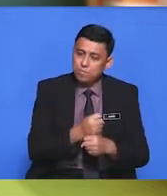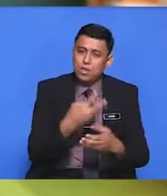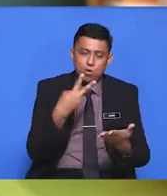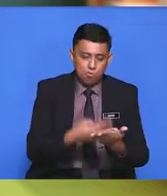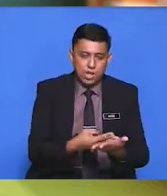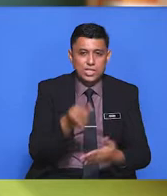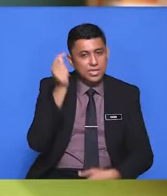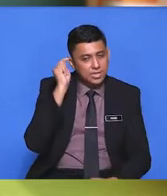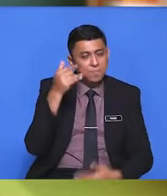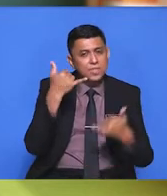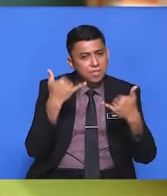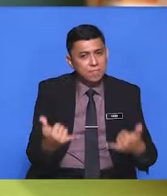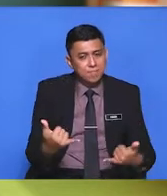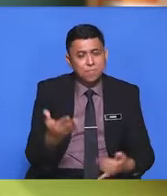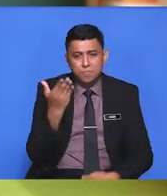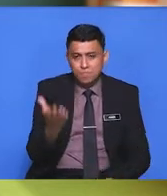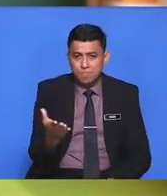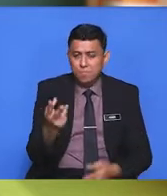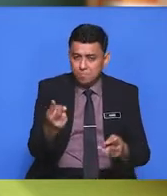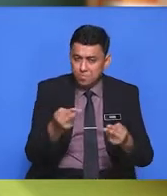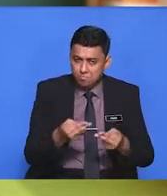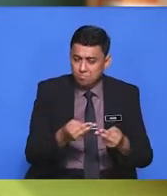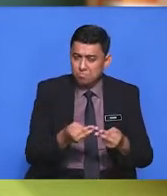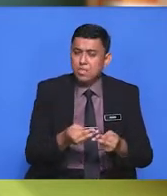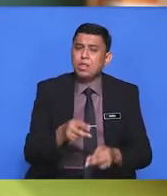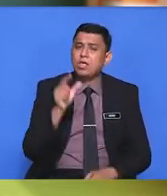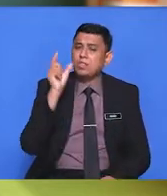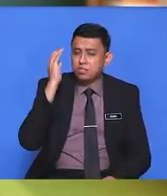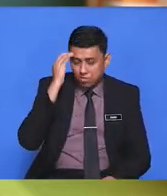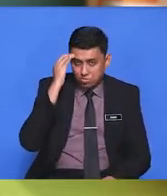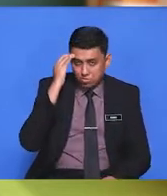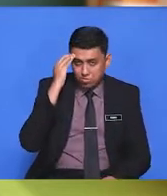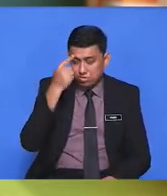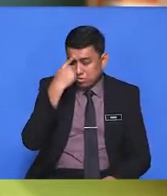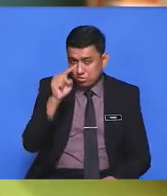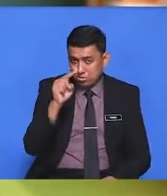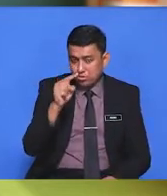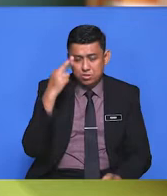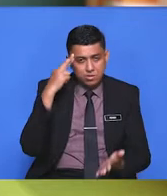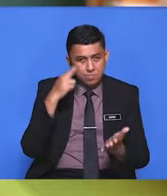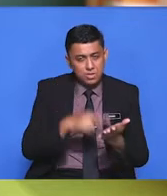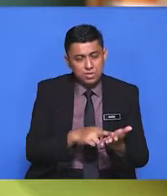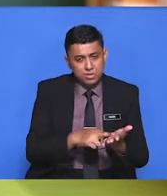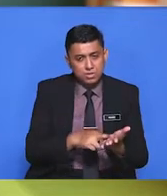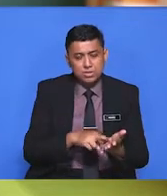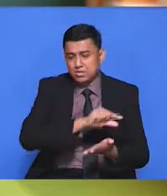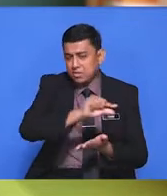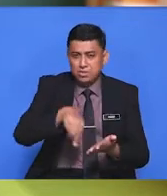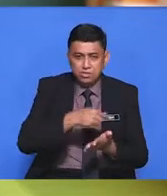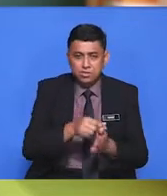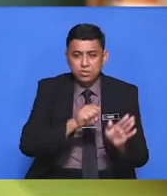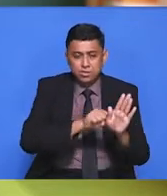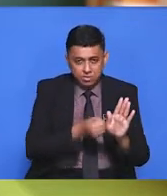tadi, sekarang kamu hendaklah tahu bagaimana untuk merekod segala sumber